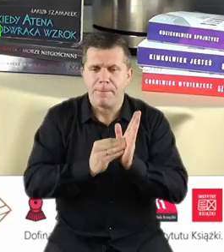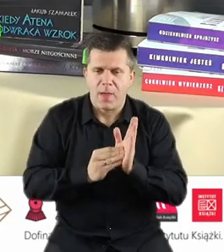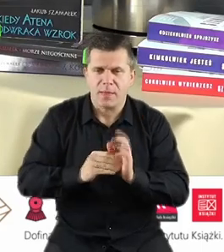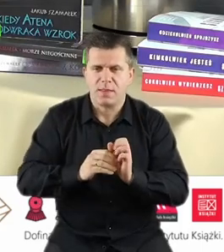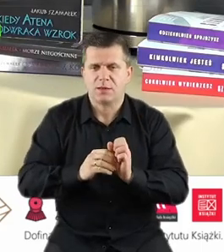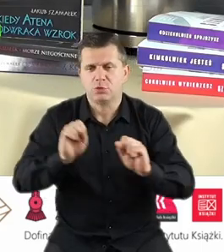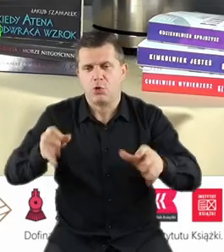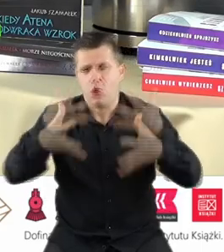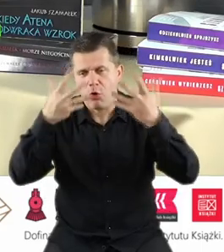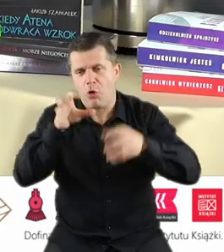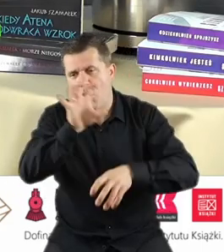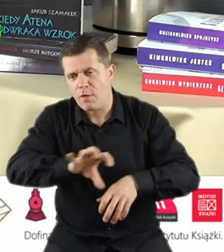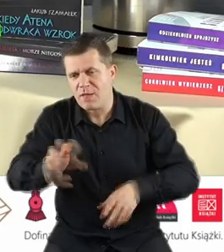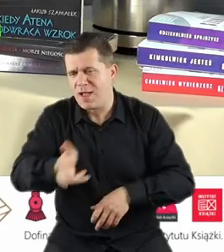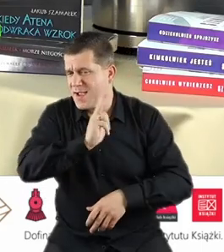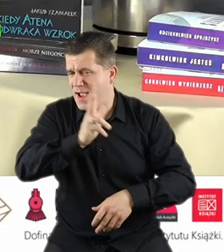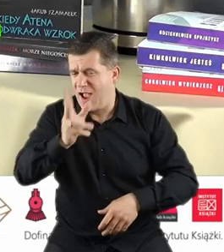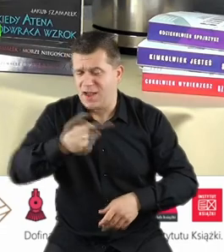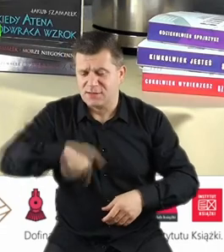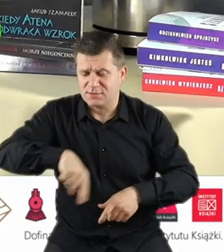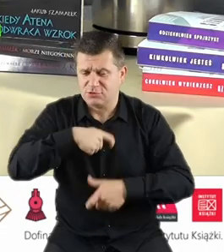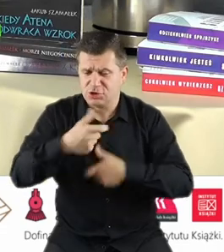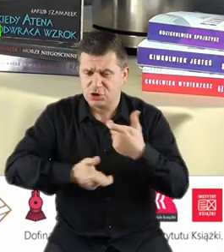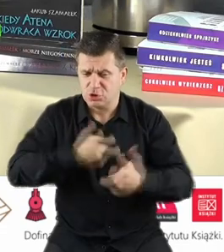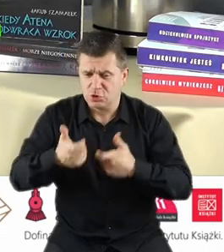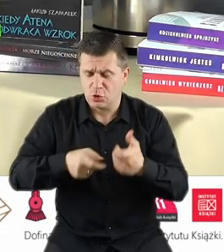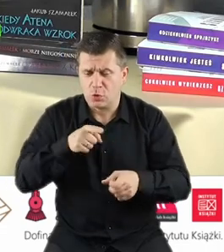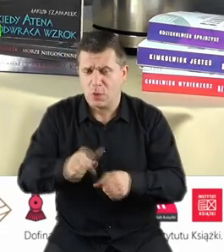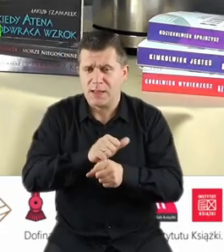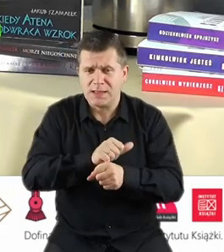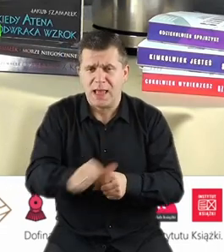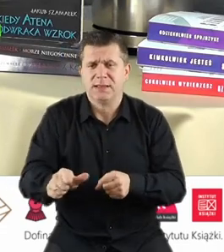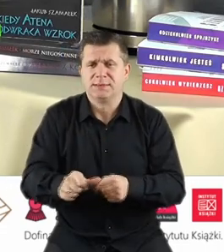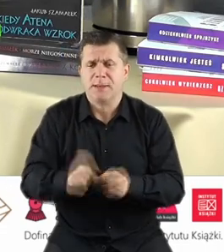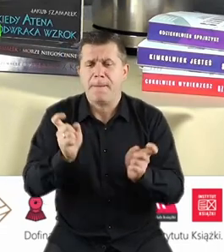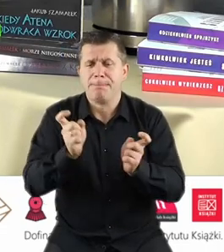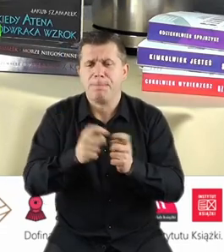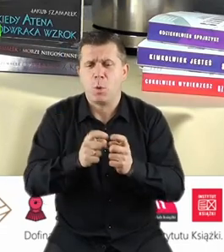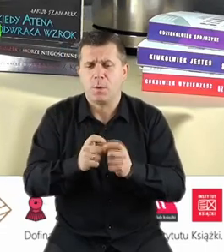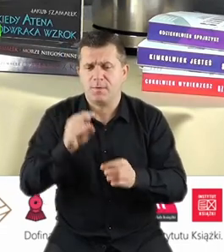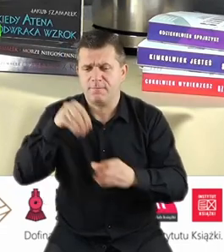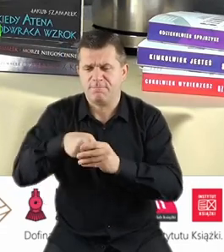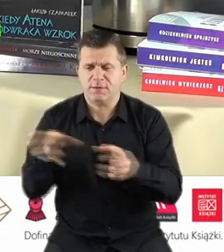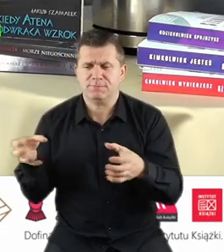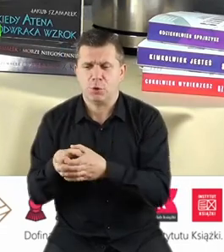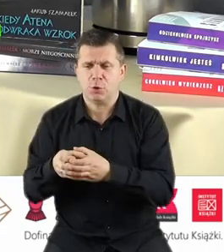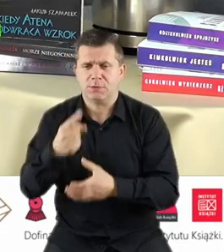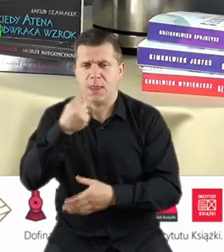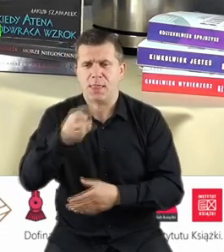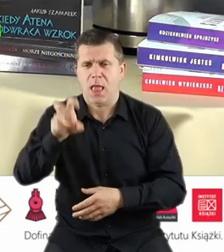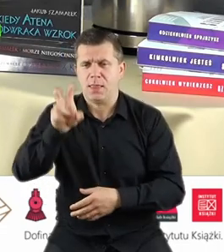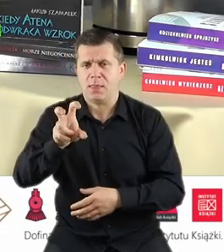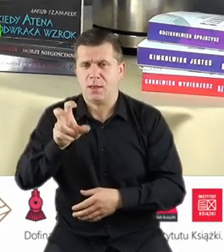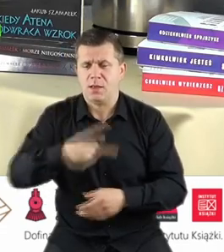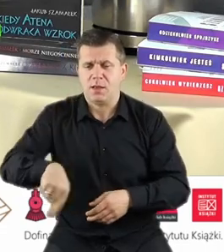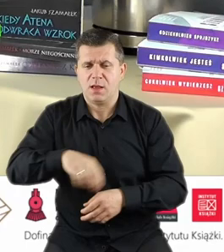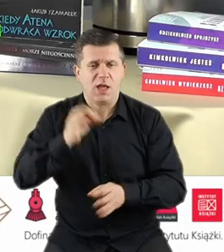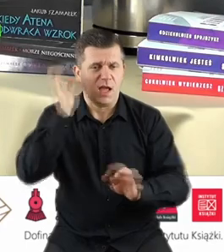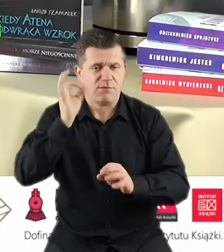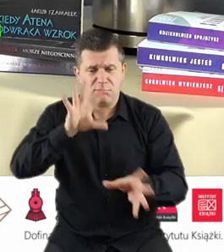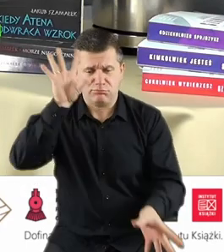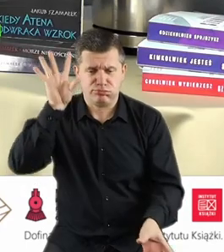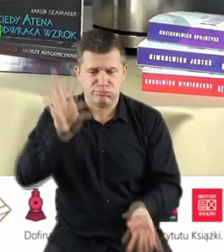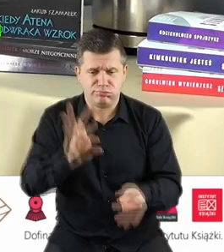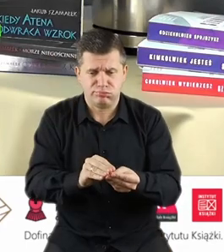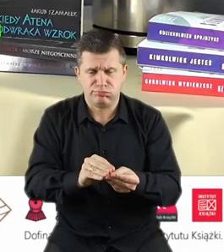wyświetlając, to każda z tych czynności jest jakimś po prostu punktem w zbiorze danych. I jak się te nasze informacje zestawi z